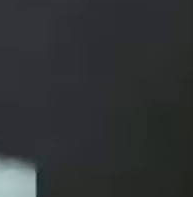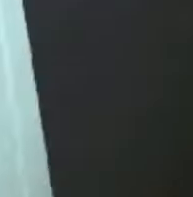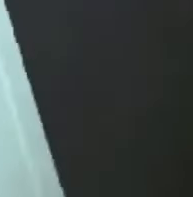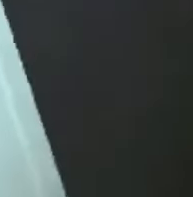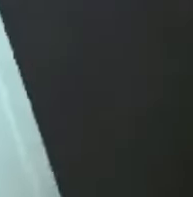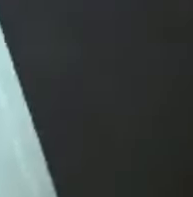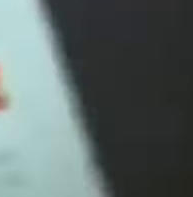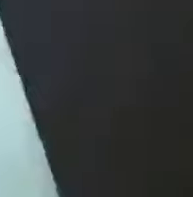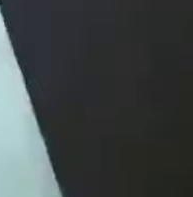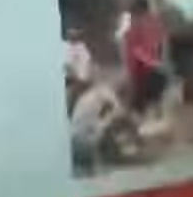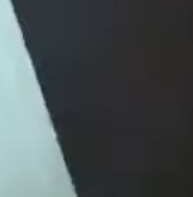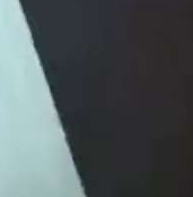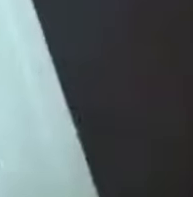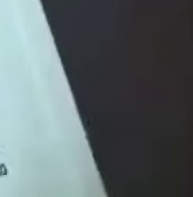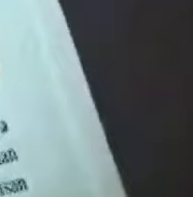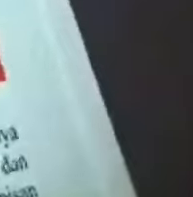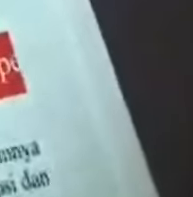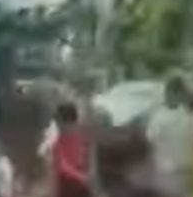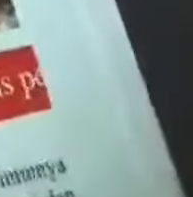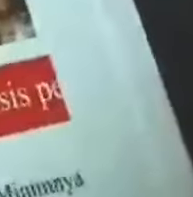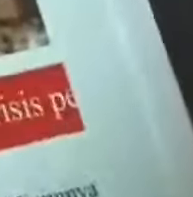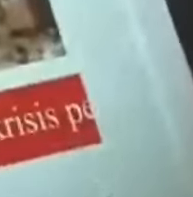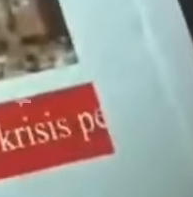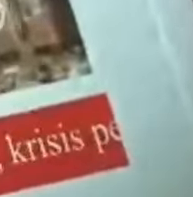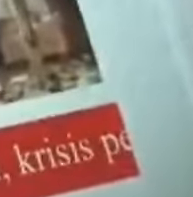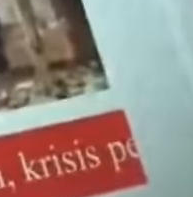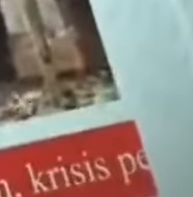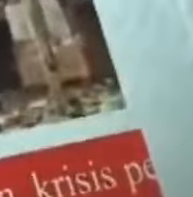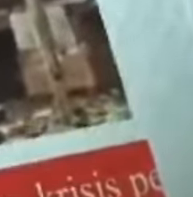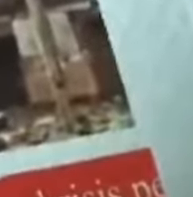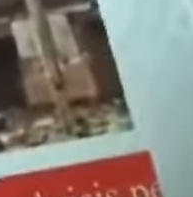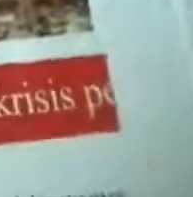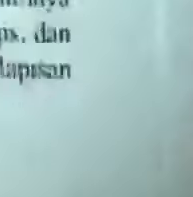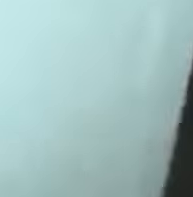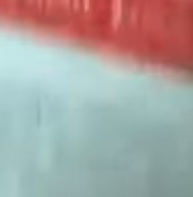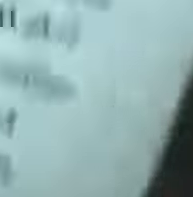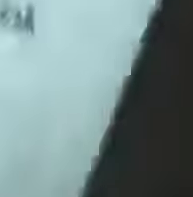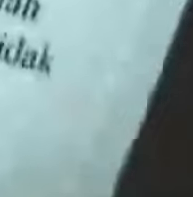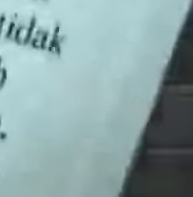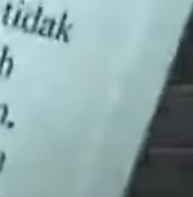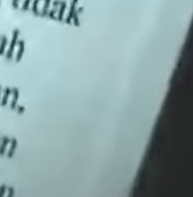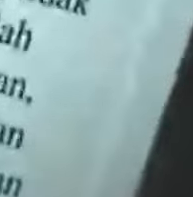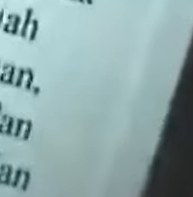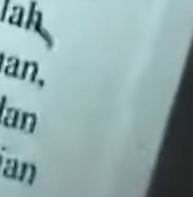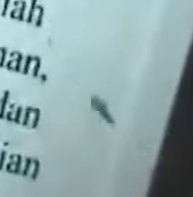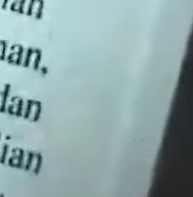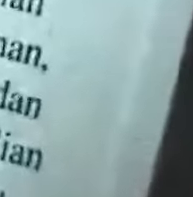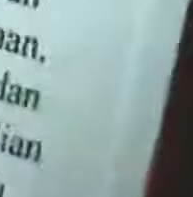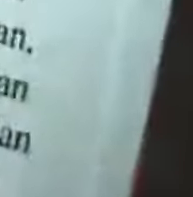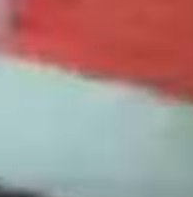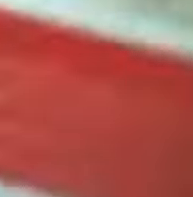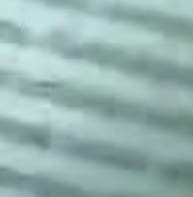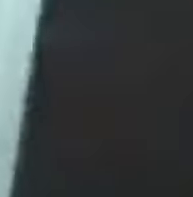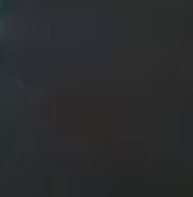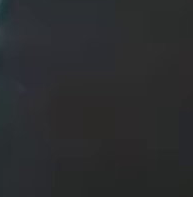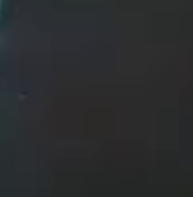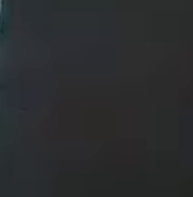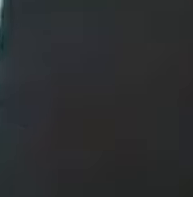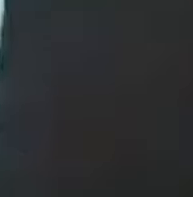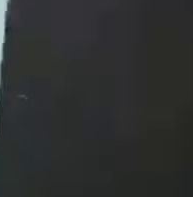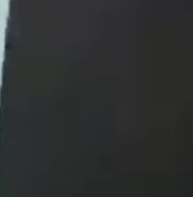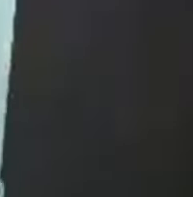Minimnya suara rakyat telah melahirkan pemimpin yang tidak mampu mengatasi masalah mendasar seperti kemiskinan, krisis pendidikan,